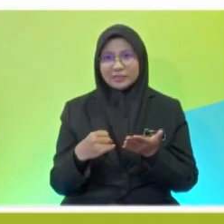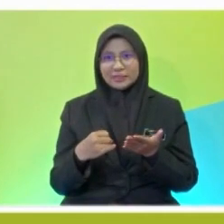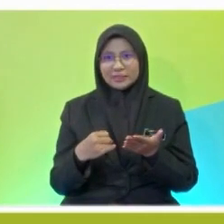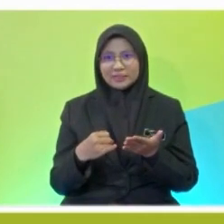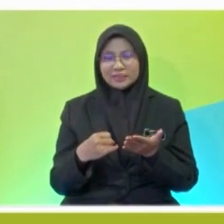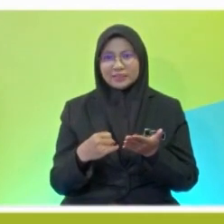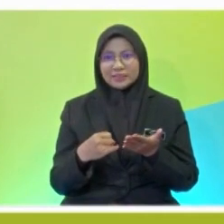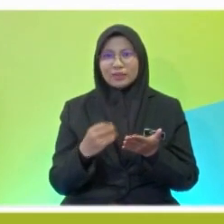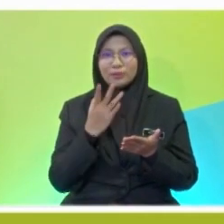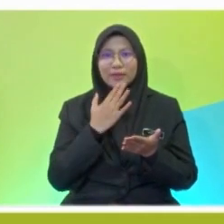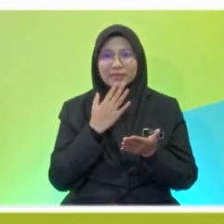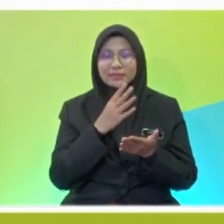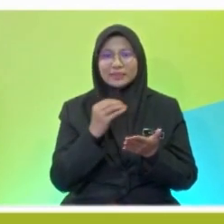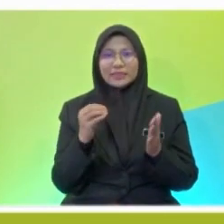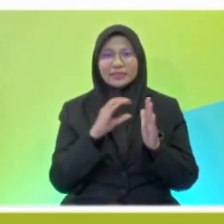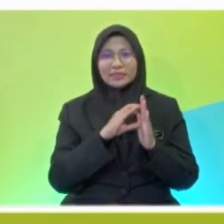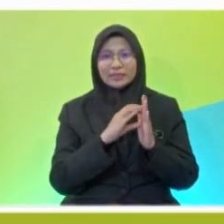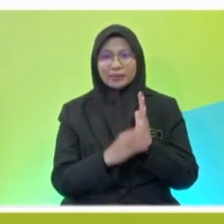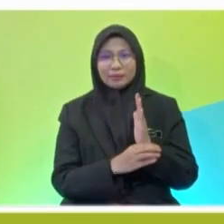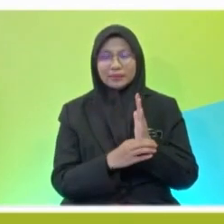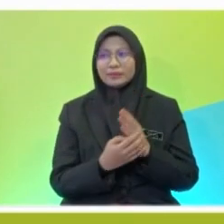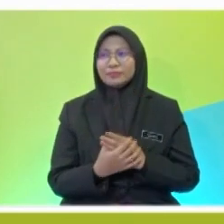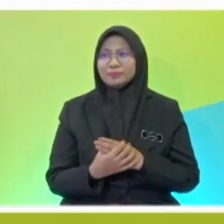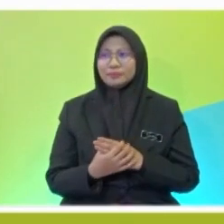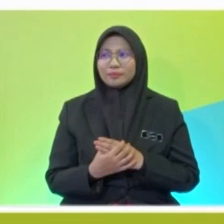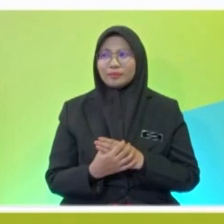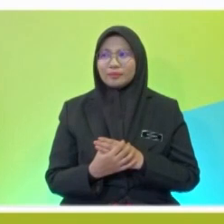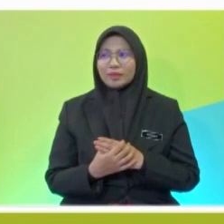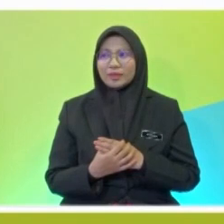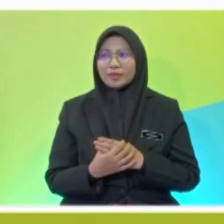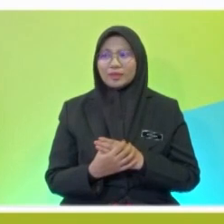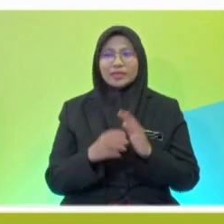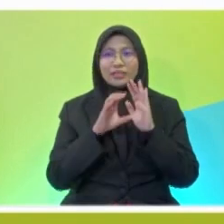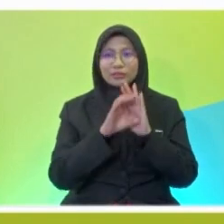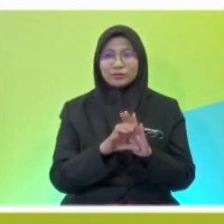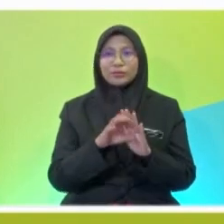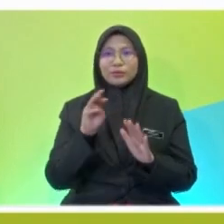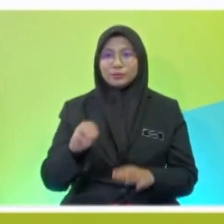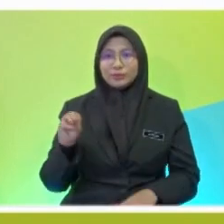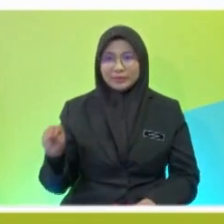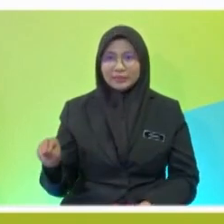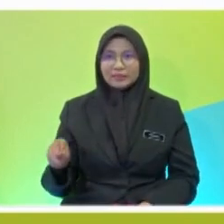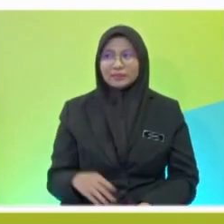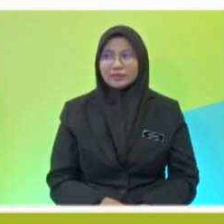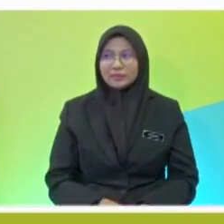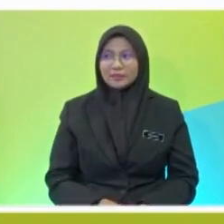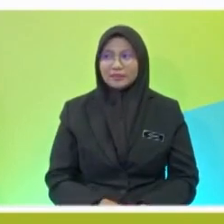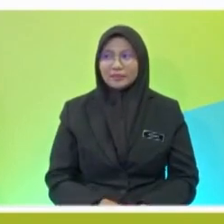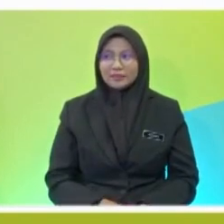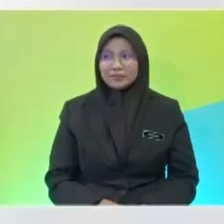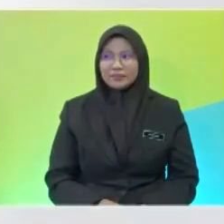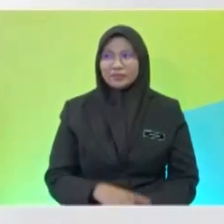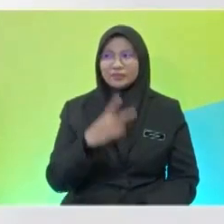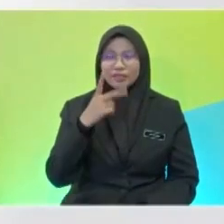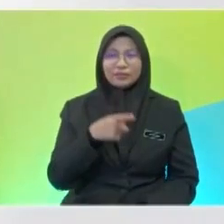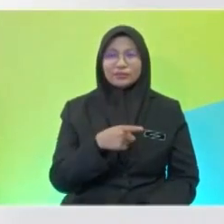lakaran yang dihasilkan oleh murid ya masih di dalam kelas Oke contohnya dihasilkan kalau keren ini nah nampak nampak menarik